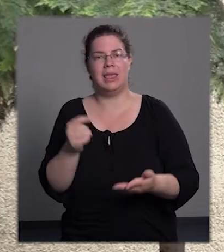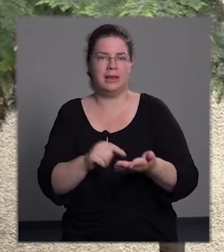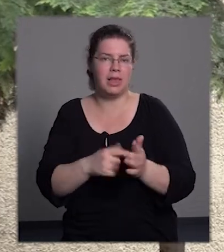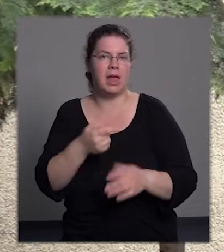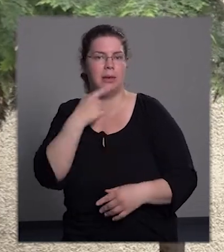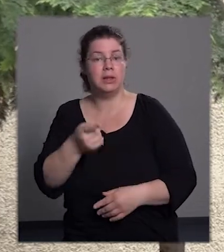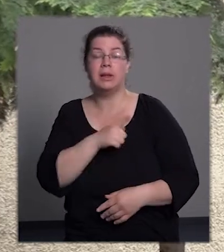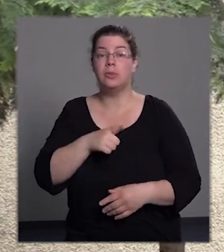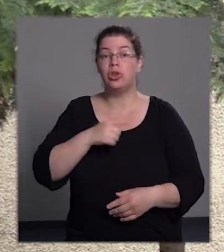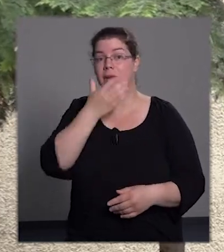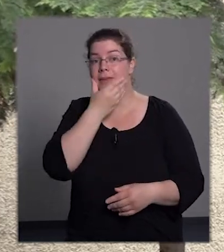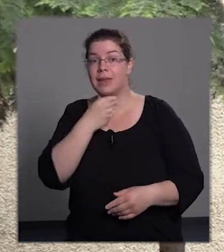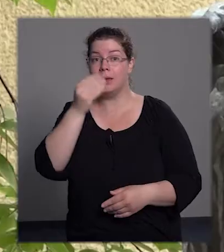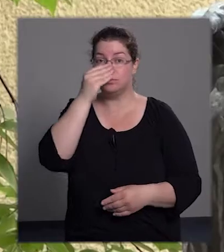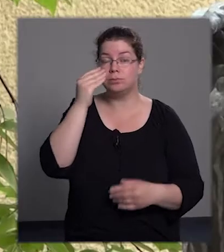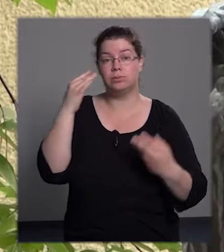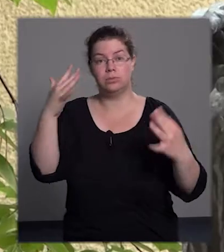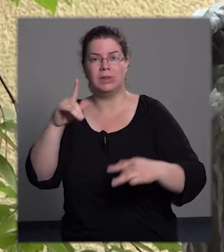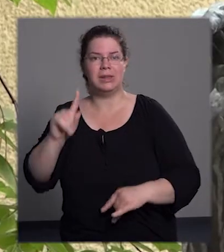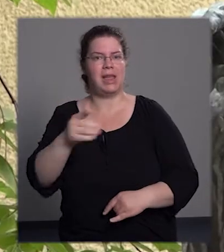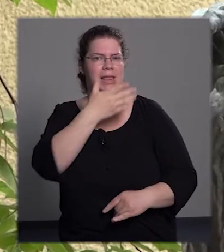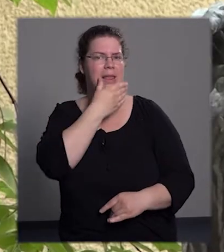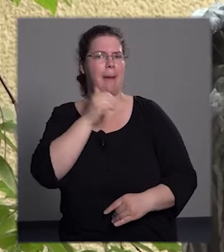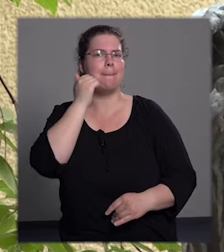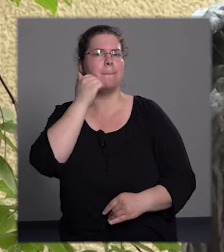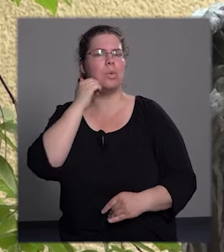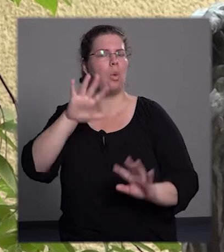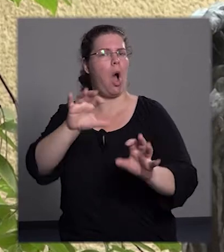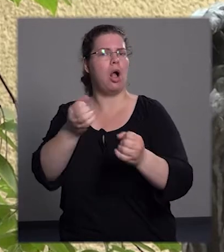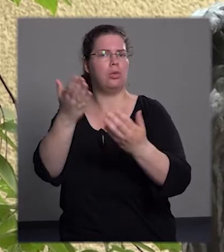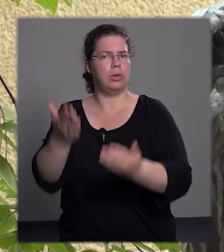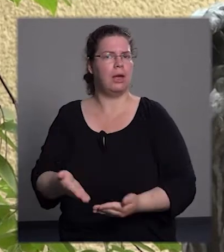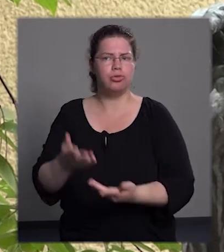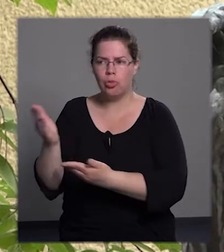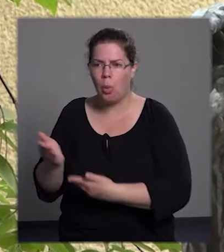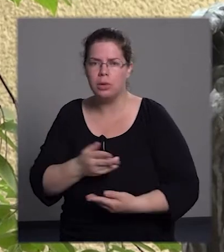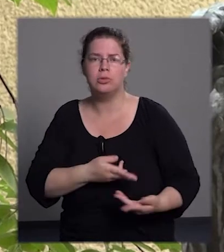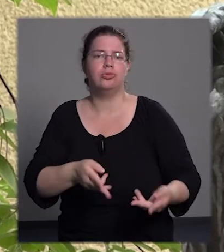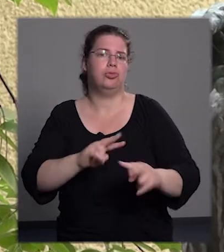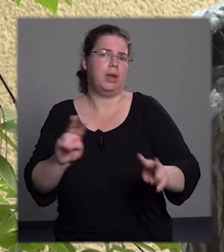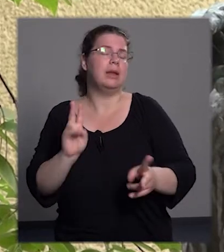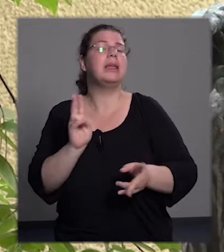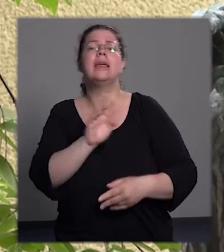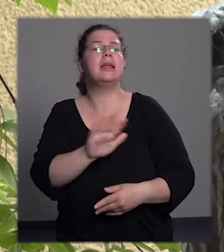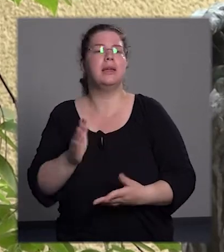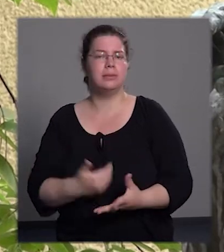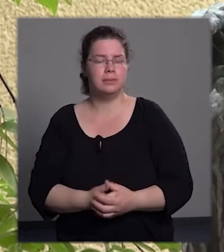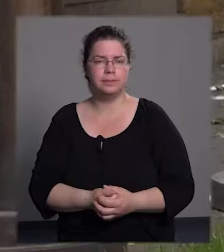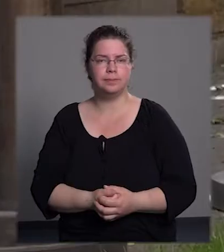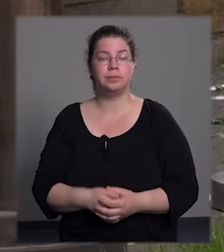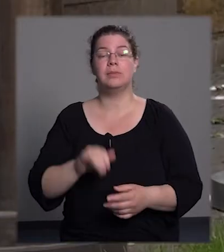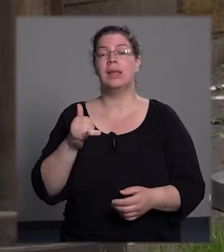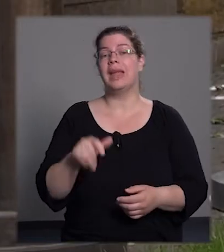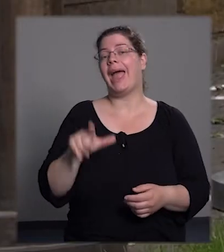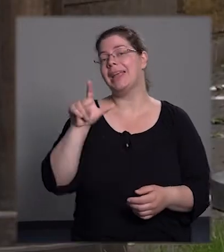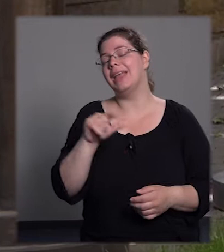virágok vannak és fák, hanem nagyon szép műalkotások is, hogy kiknek a műalkotásait láthatjuk itt. Igen, két